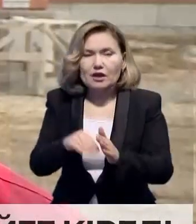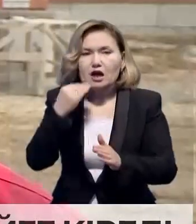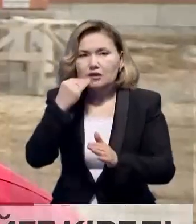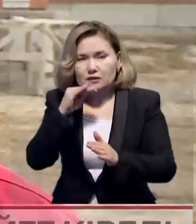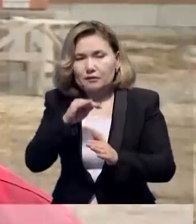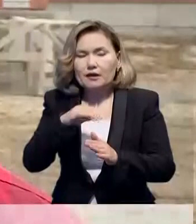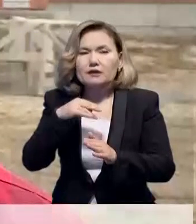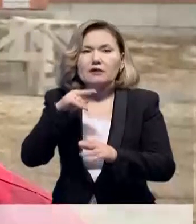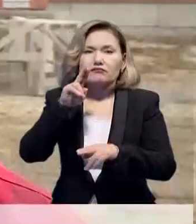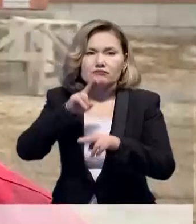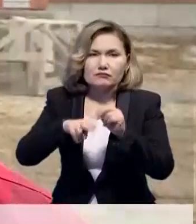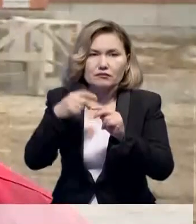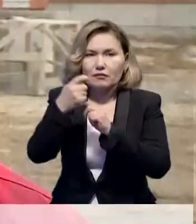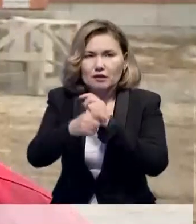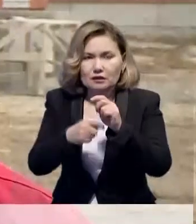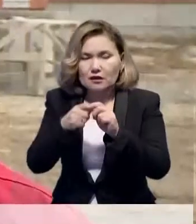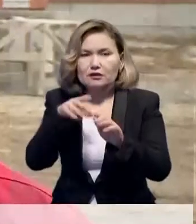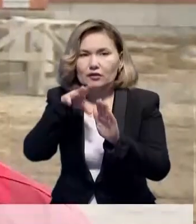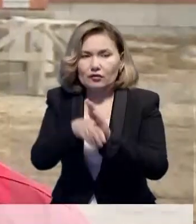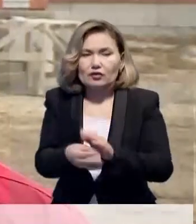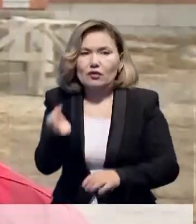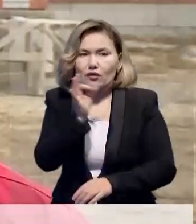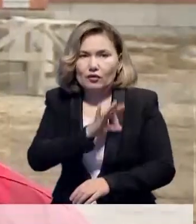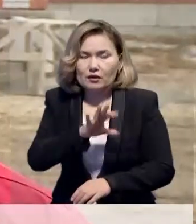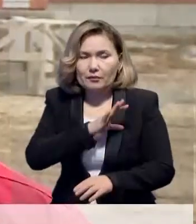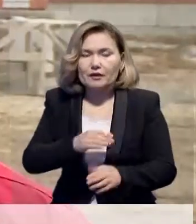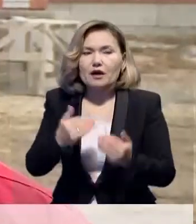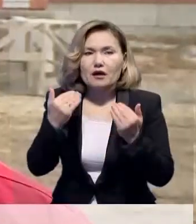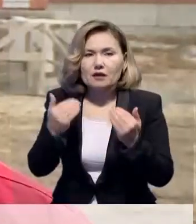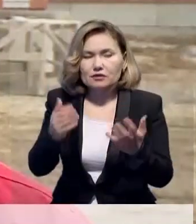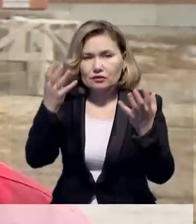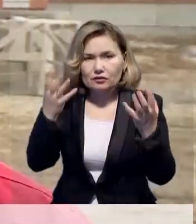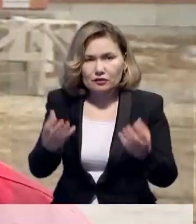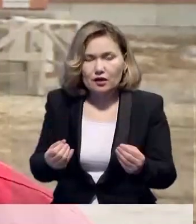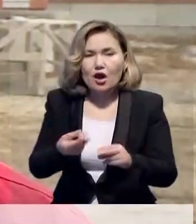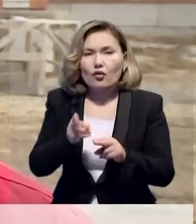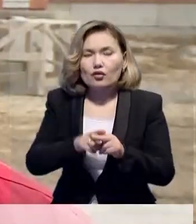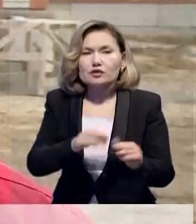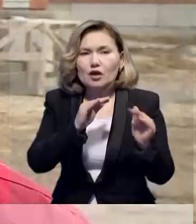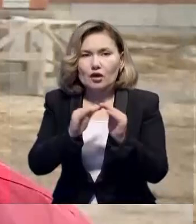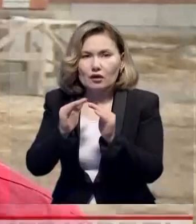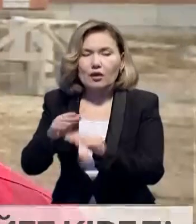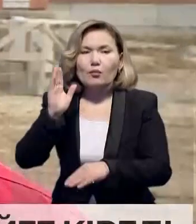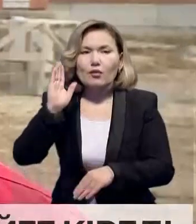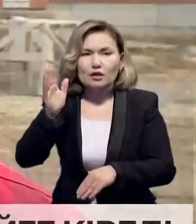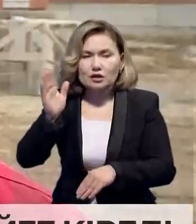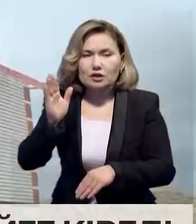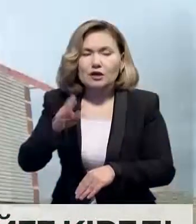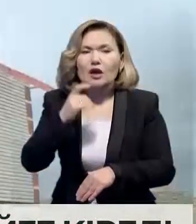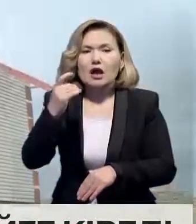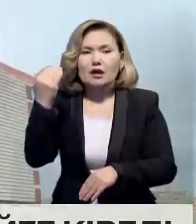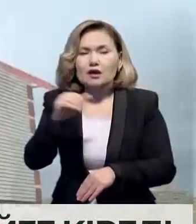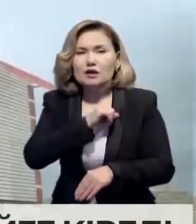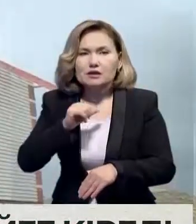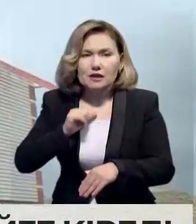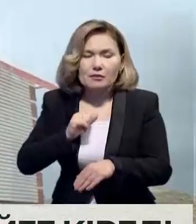толықтай қолданып отырмыз. Иә. Енді жаңа айта кететін жағдай жаңа осы үйдің жаңа болашақ иелері өздері